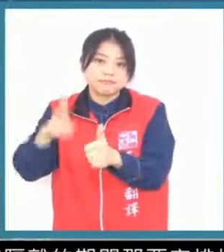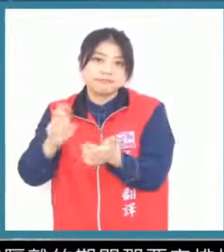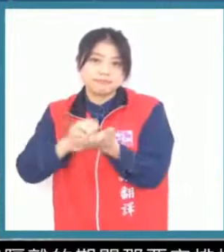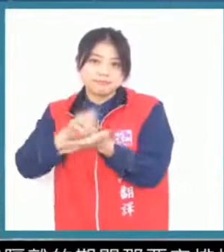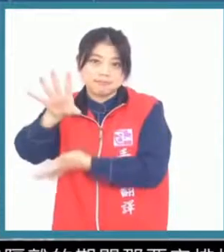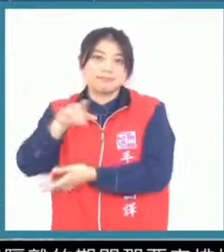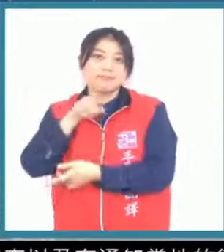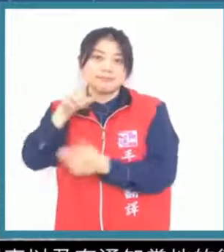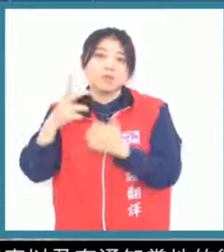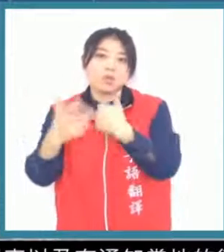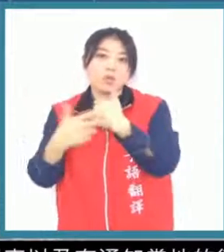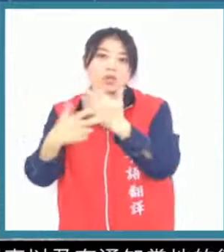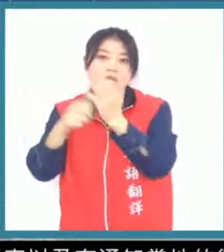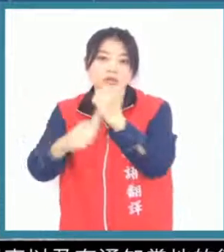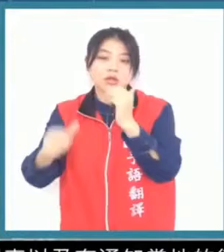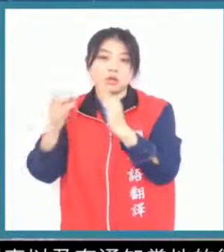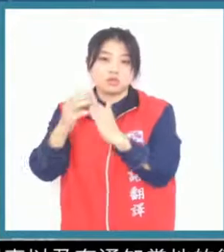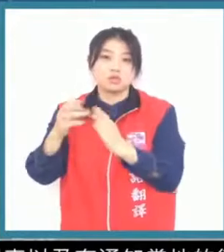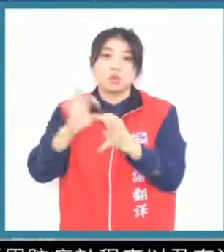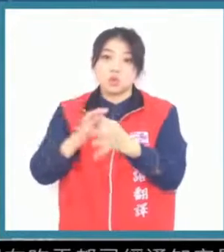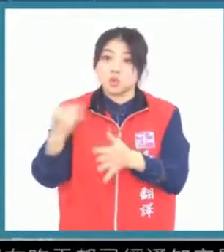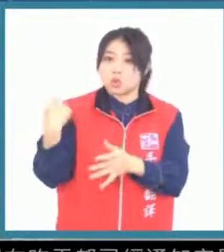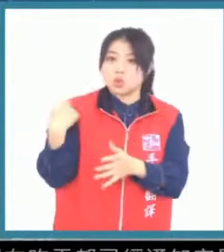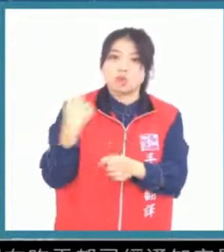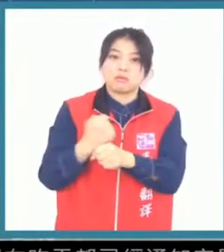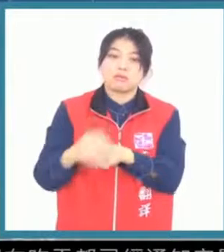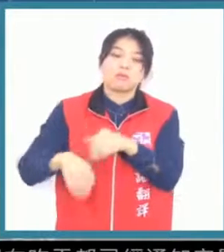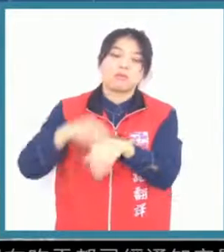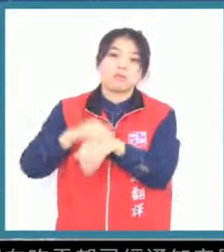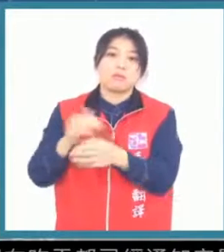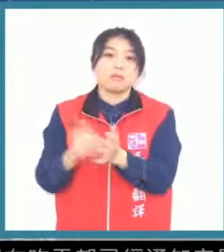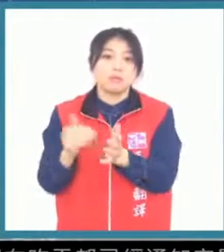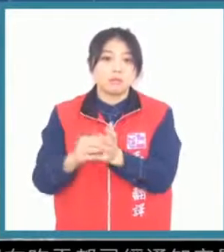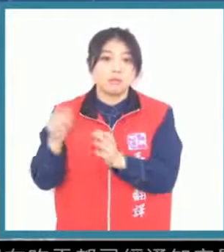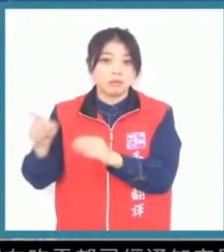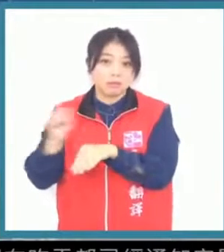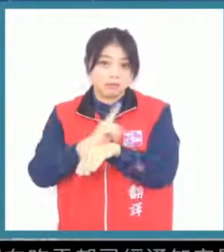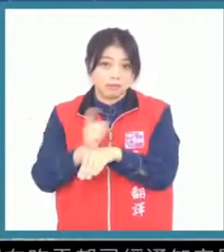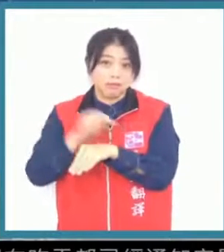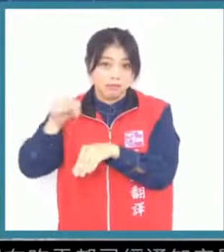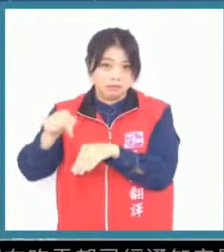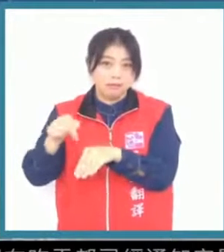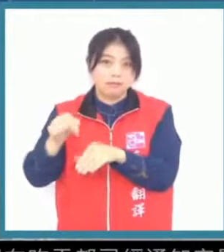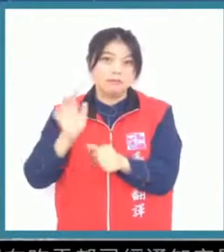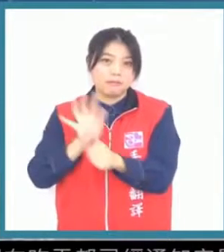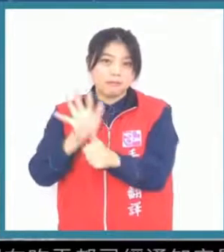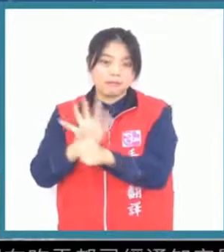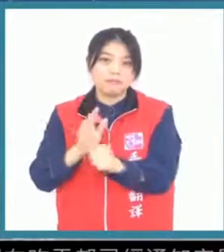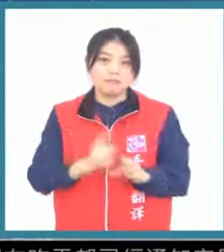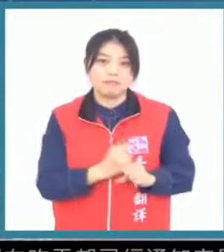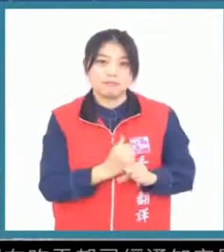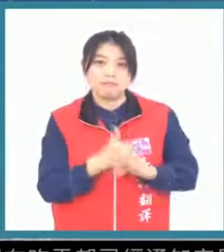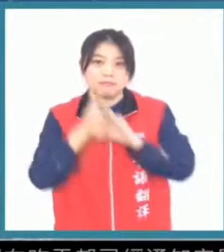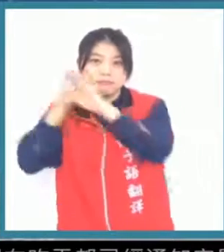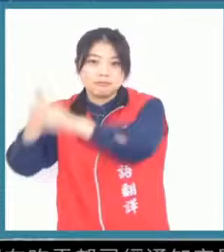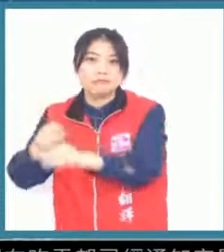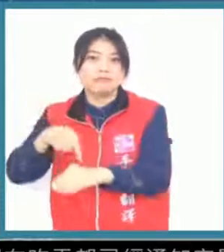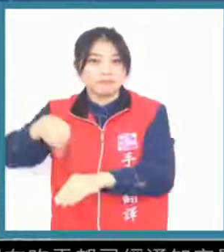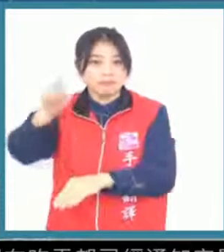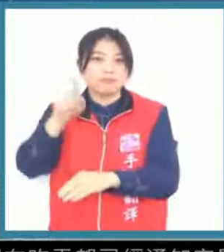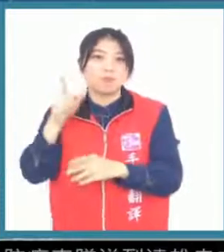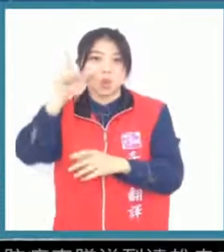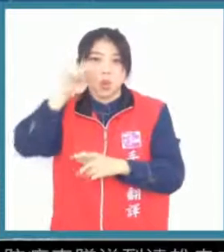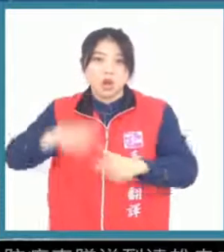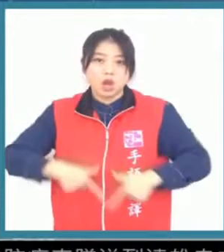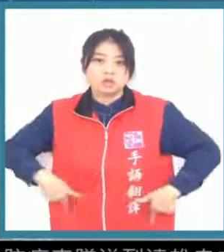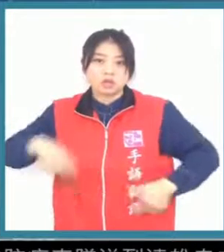昨天都已经通知完毕，那由防疫车队送到远雄自由贸易港区来采检。那不过我